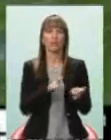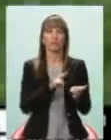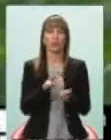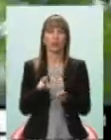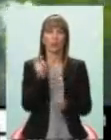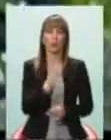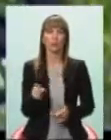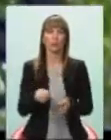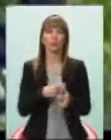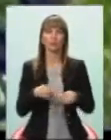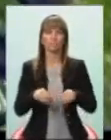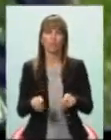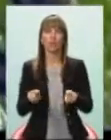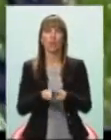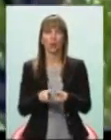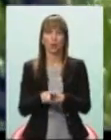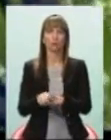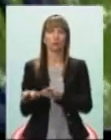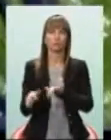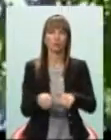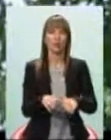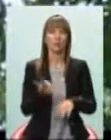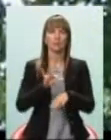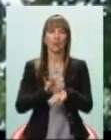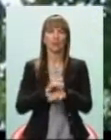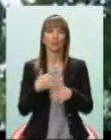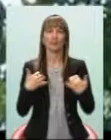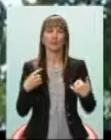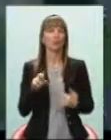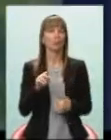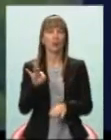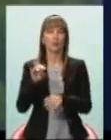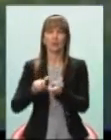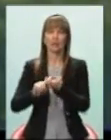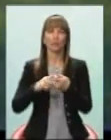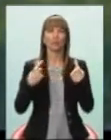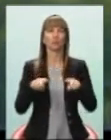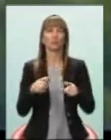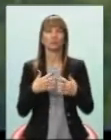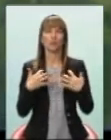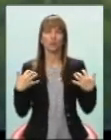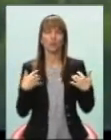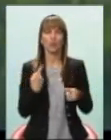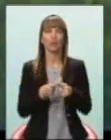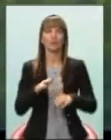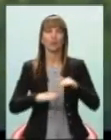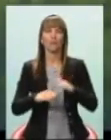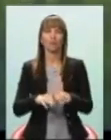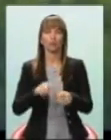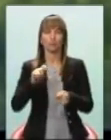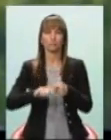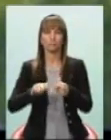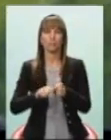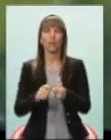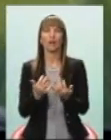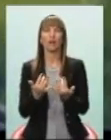також прибирає і хворих тварин, аби не заразилися інші мешканці території. Ці професіонали не лише ведуть контроль популяції